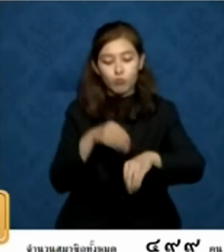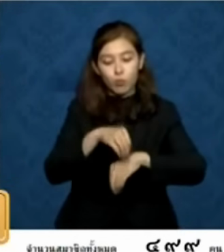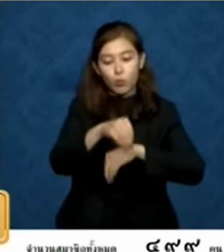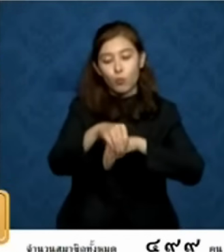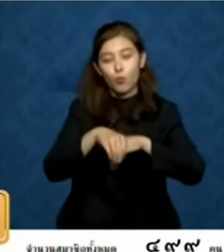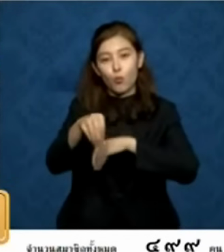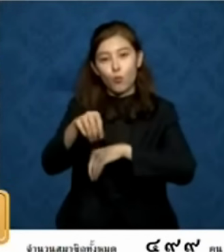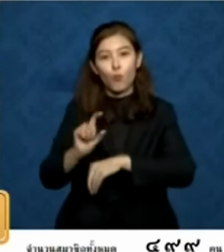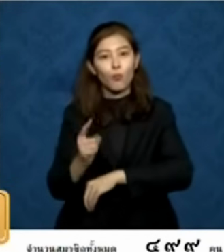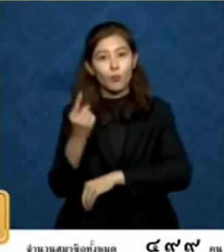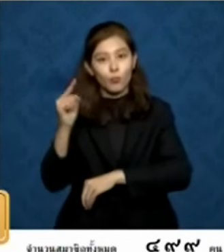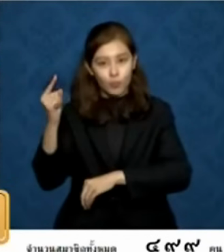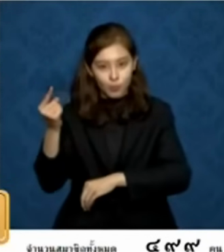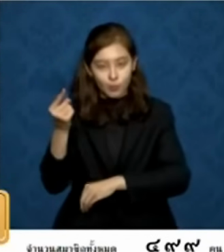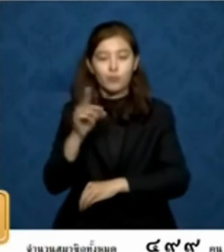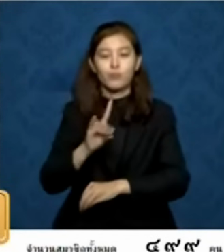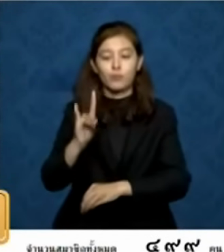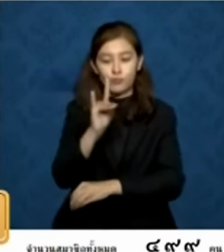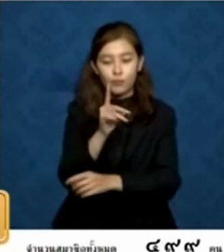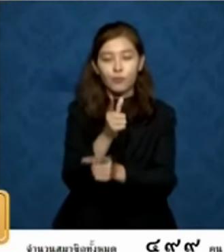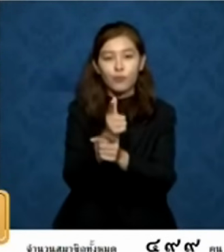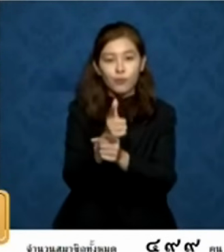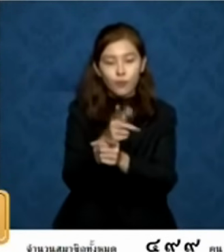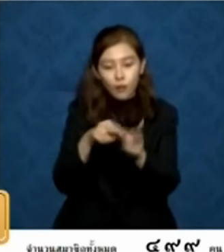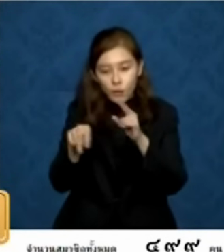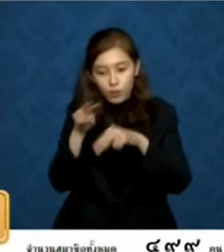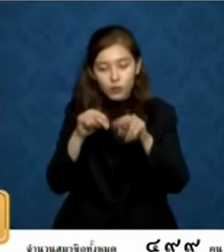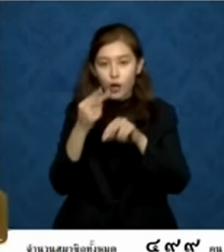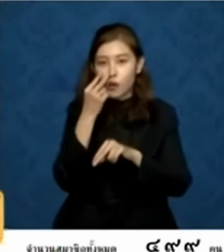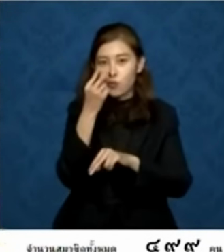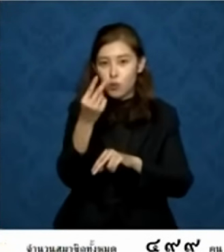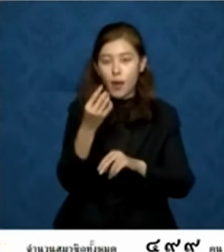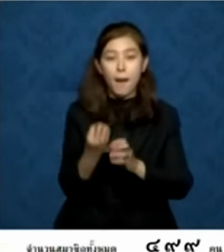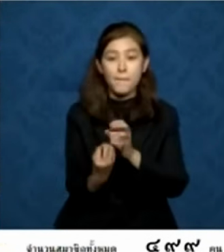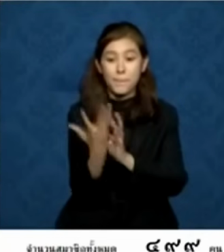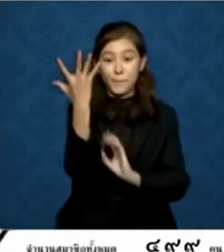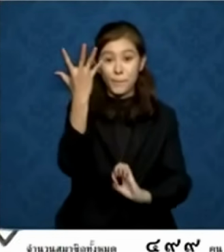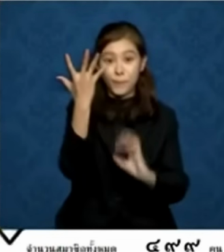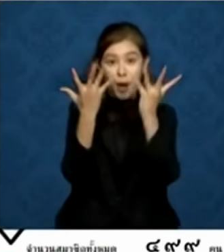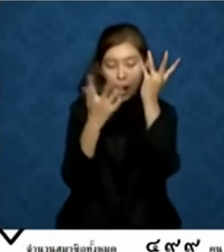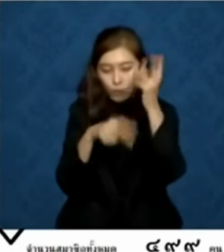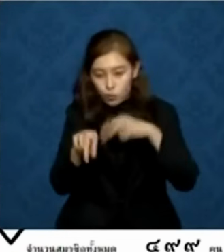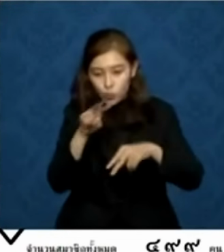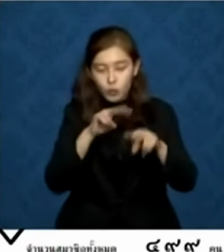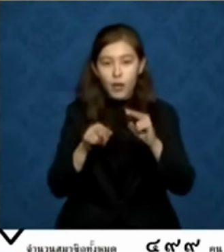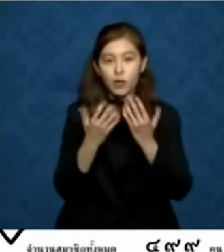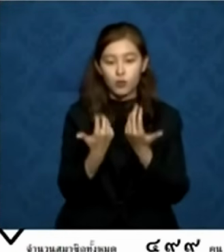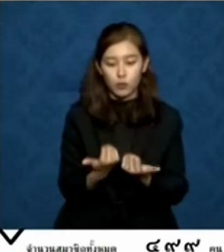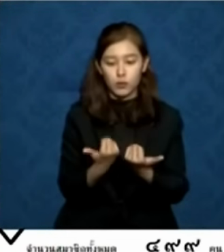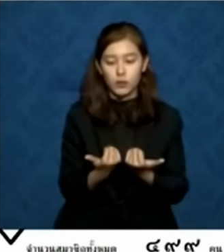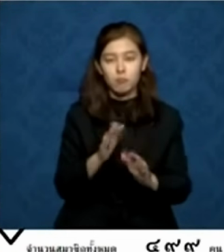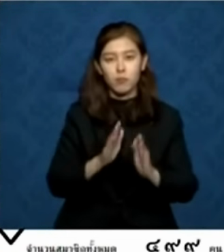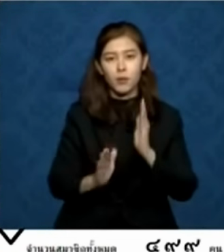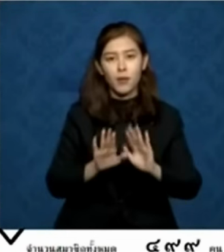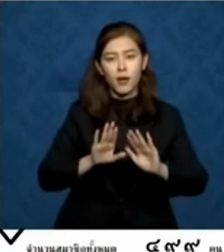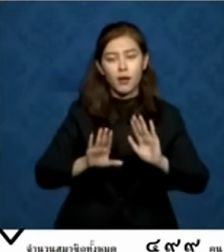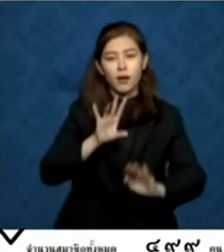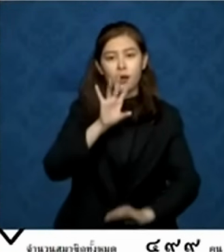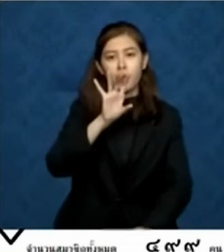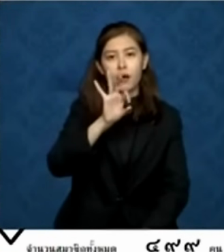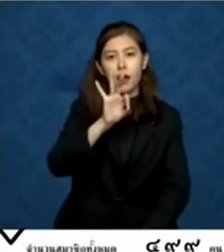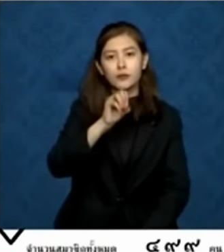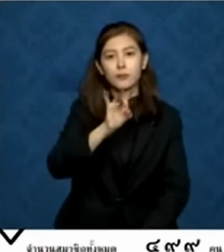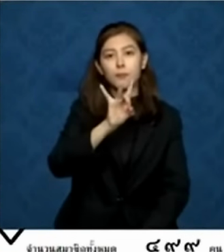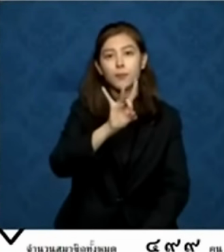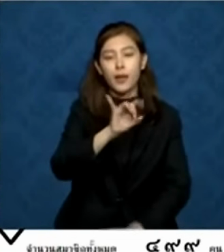ภาพอย่างยั่งยืนรักษาพื้นที่ป่าในความดูแล98ล้านไร่และส่งเส